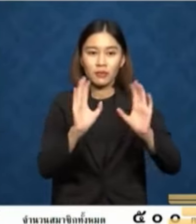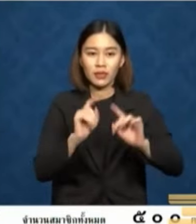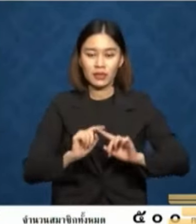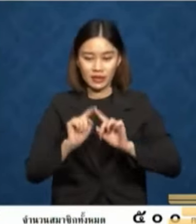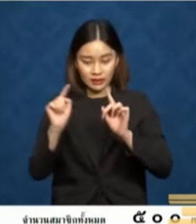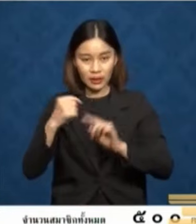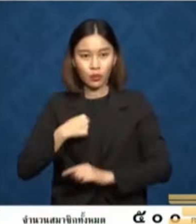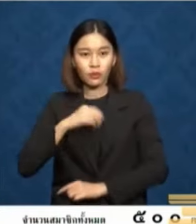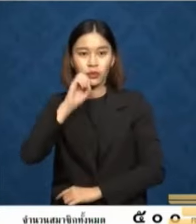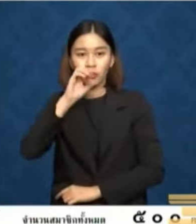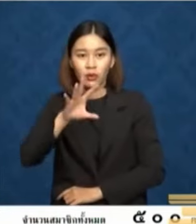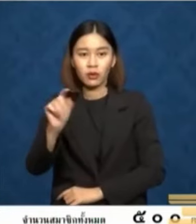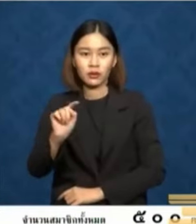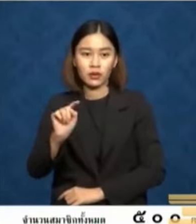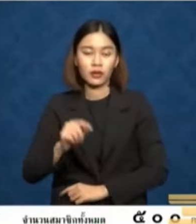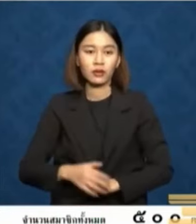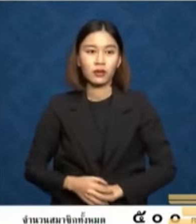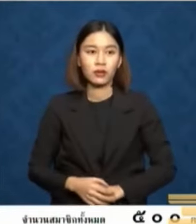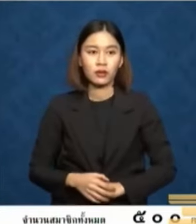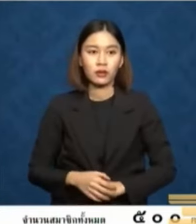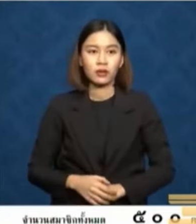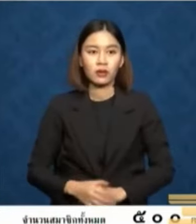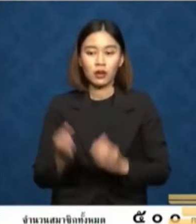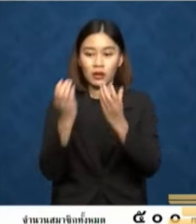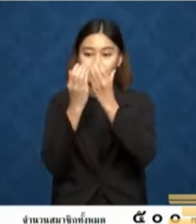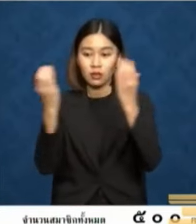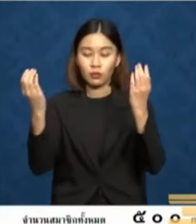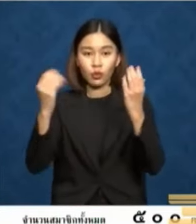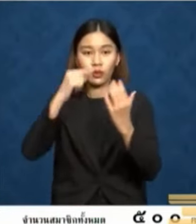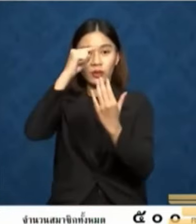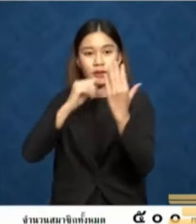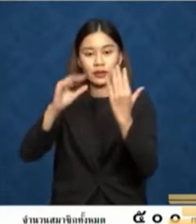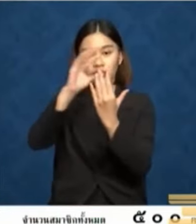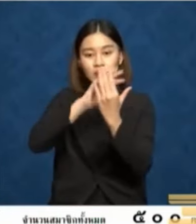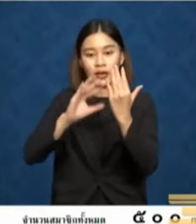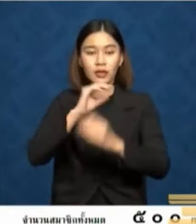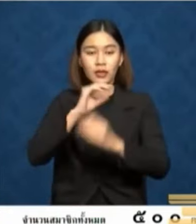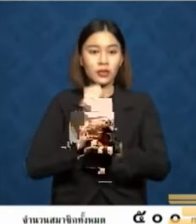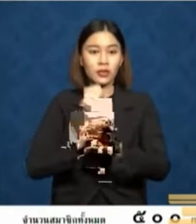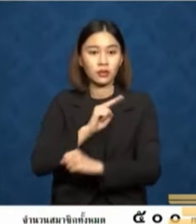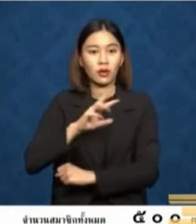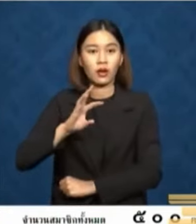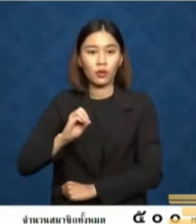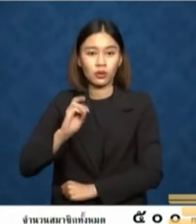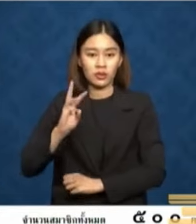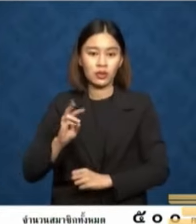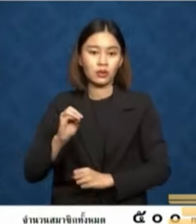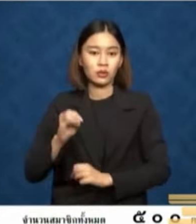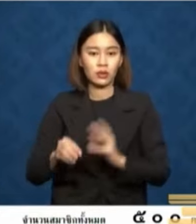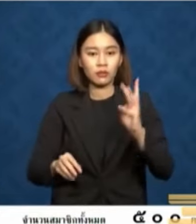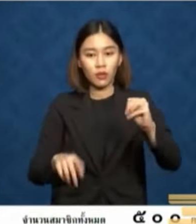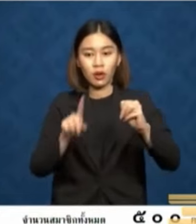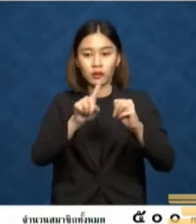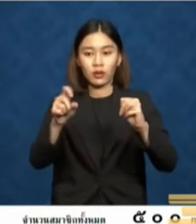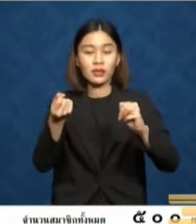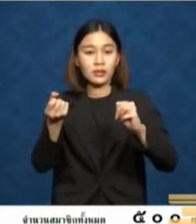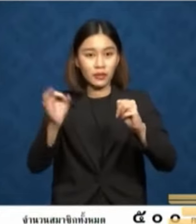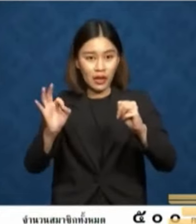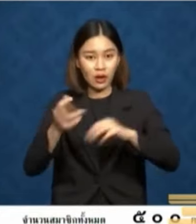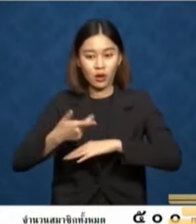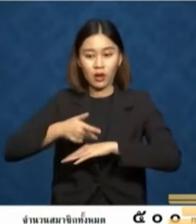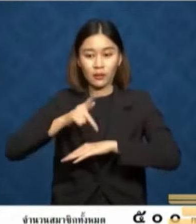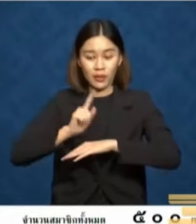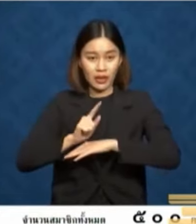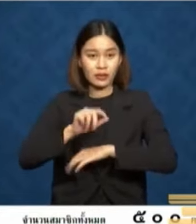ประเด็นผมจะบอกว่ารัฐธรรมนูญแห่งราชอาณาจักรไทย 2560มาตรา119ประธาน